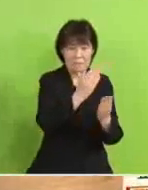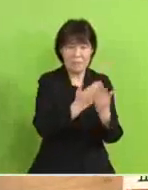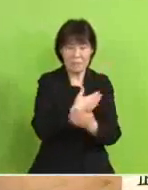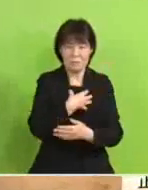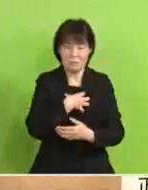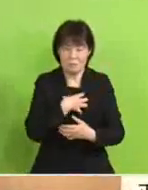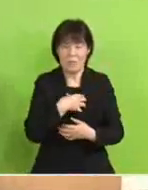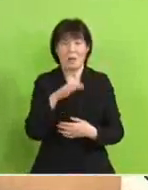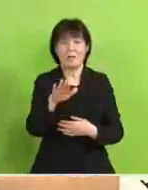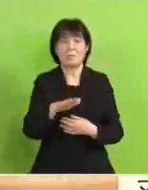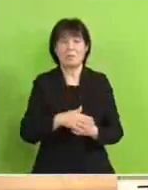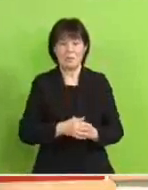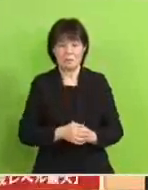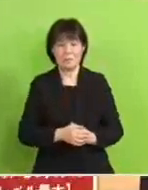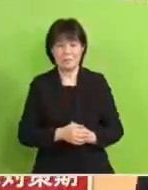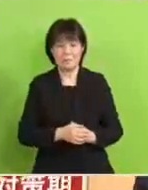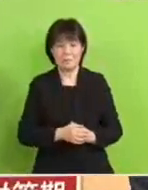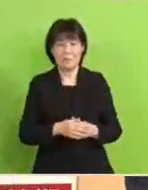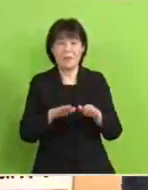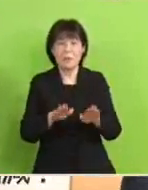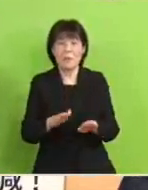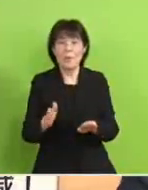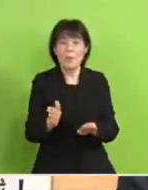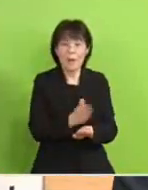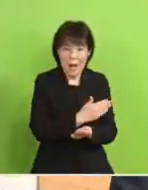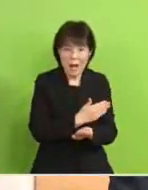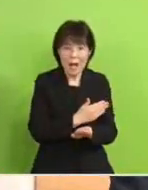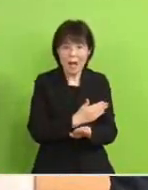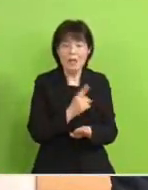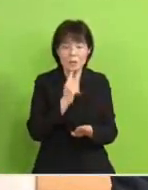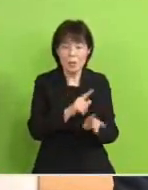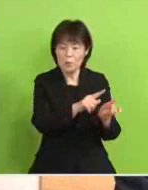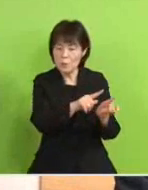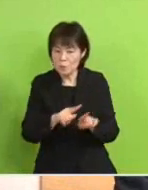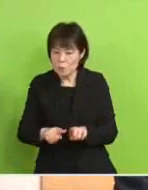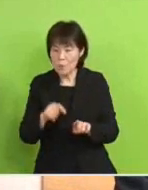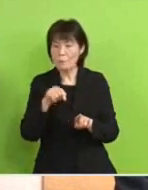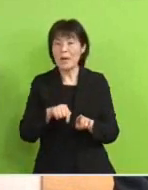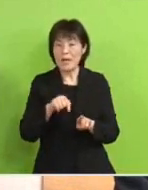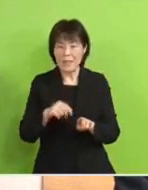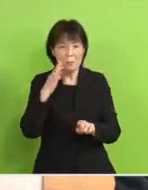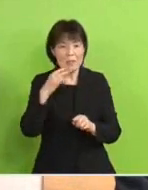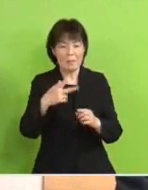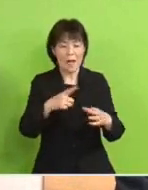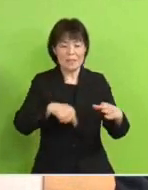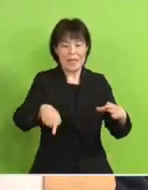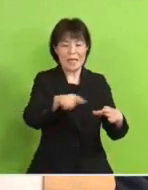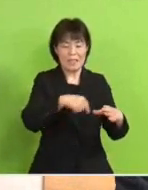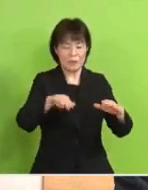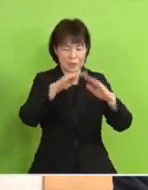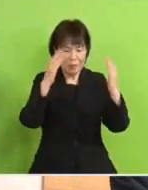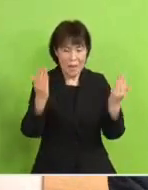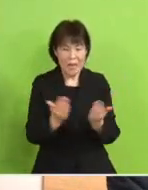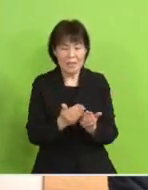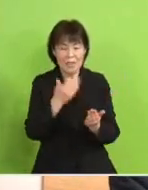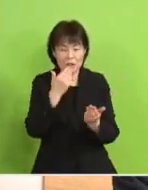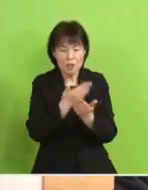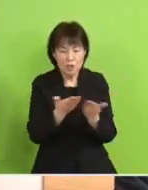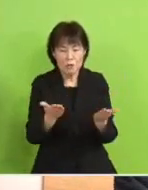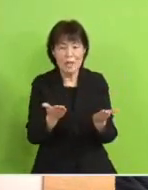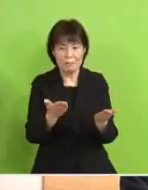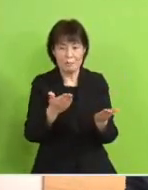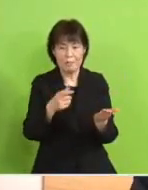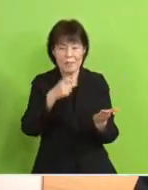かと危惧しております。本日からそういうことを含めまして、松山市内のすべての飲食店